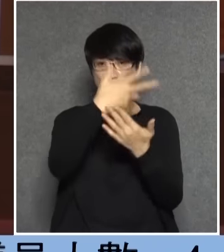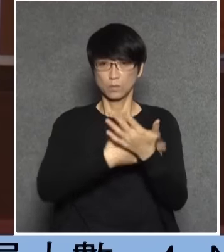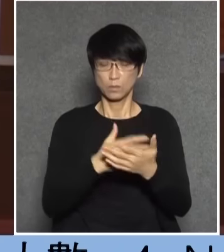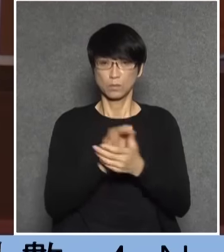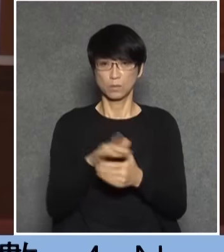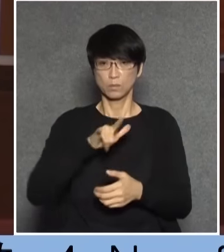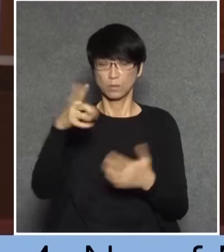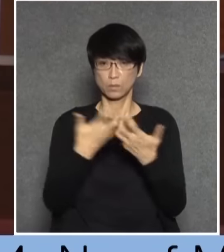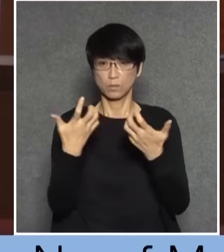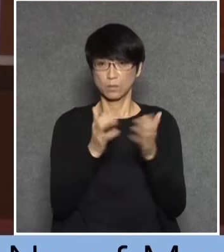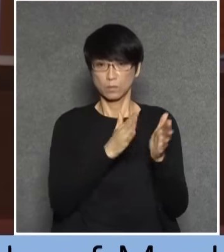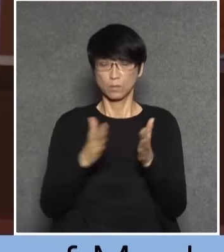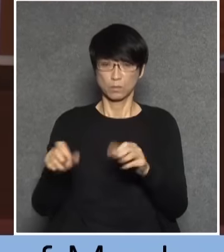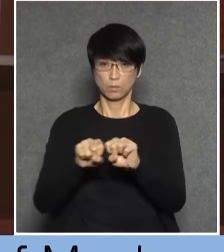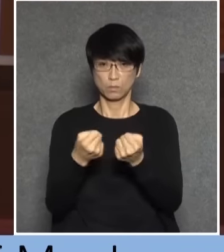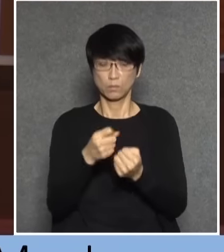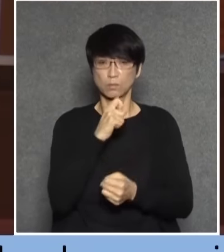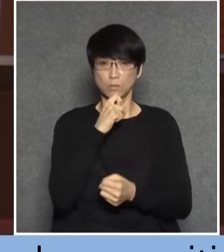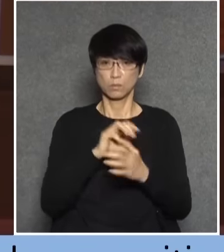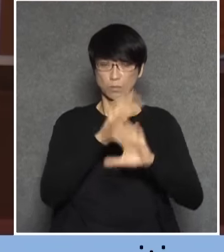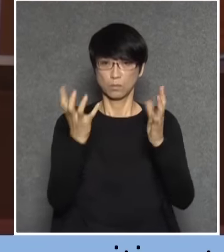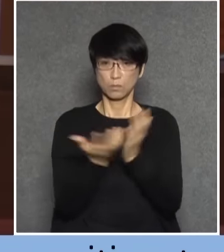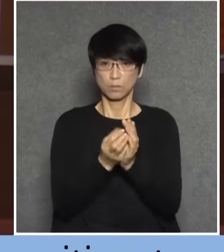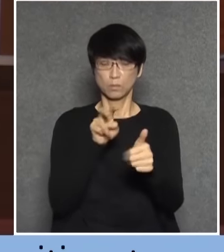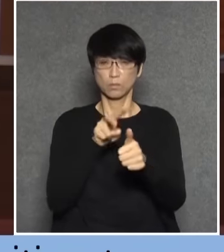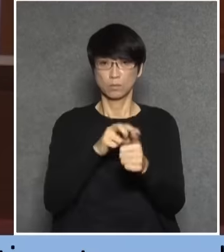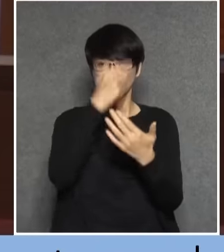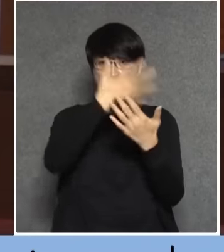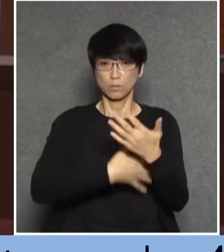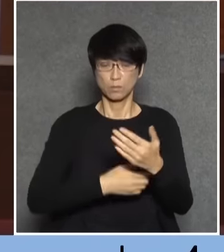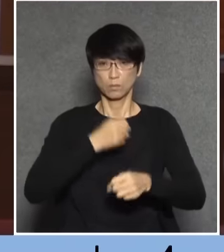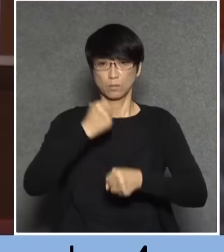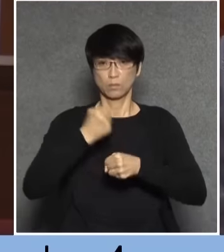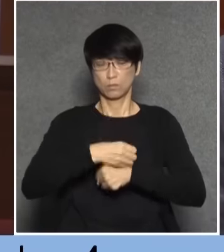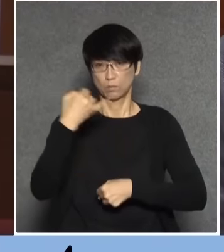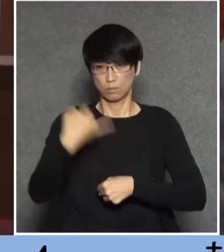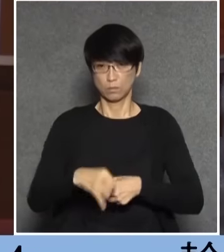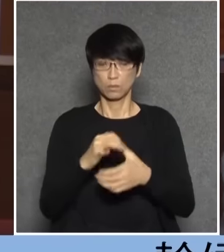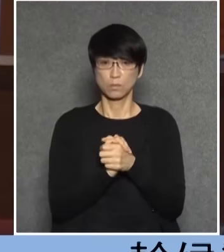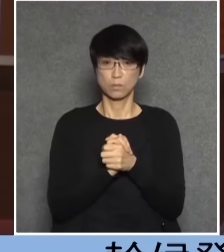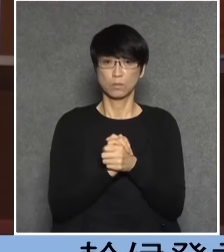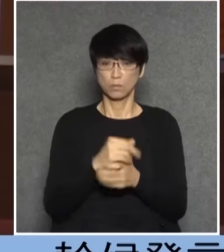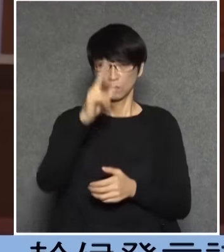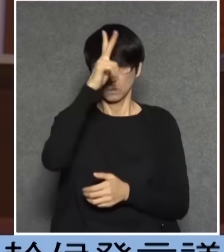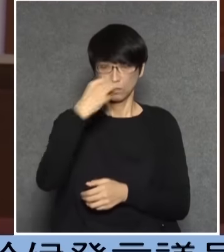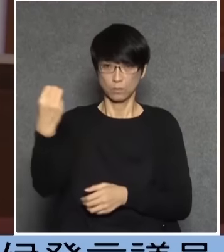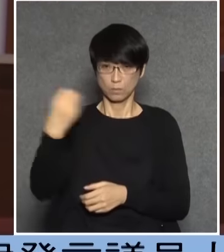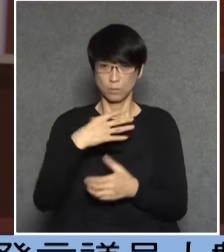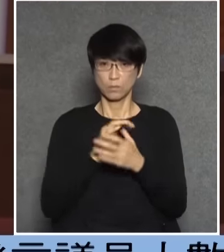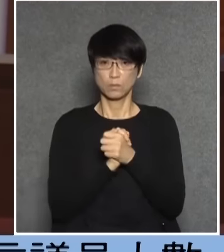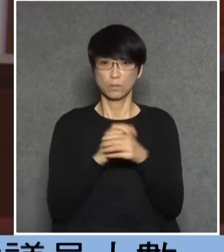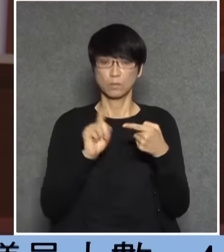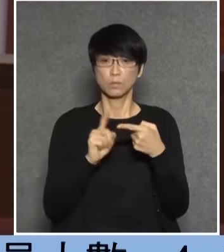行數據處理器故障，以致整套管理系統無法運作。就此，政府可否告知本會：